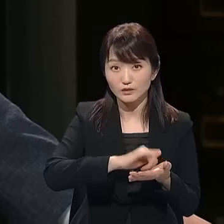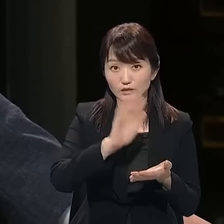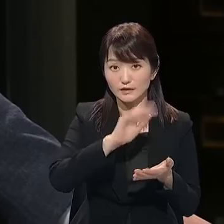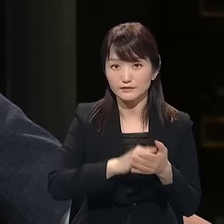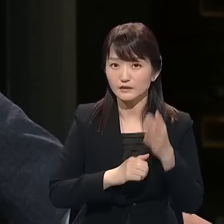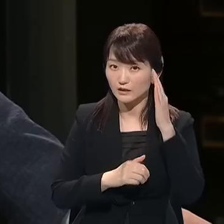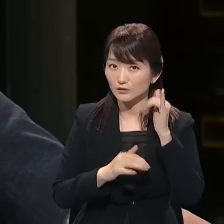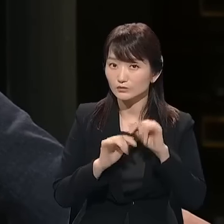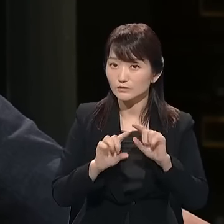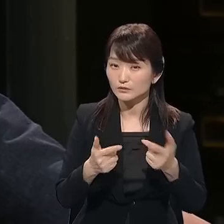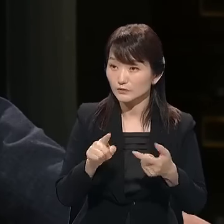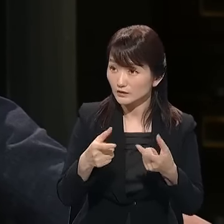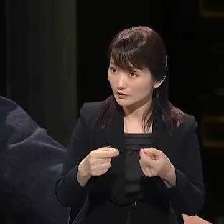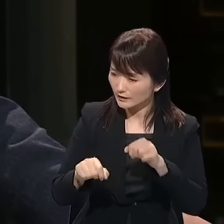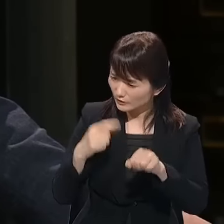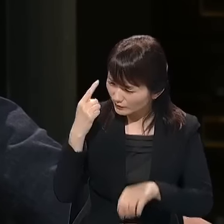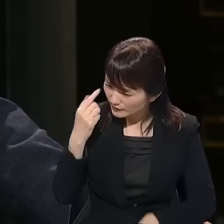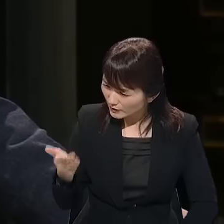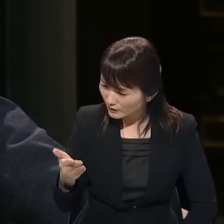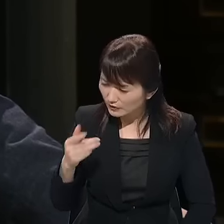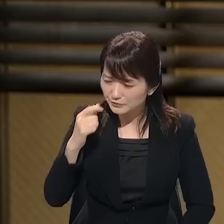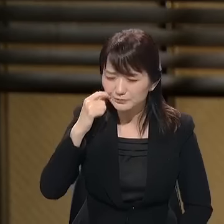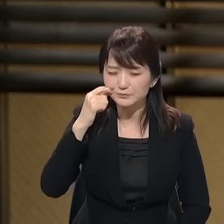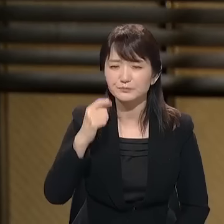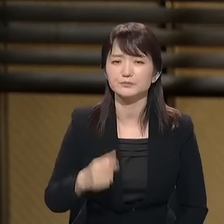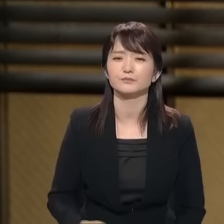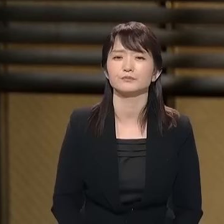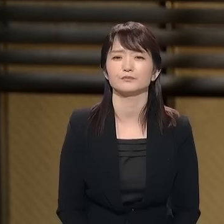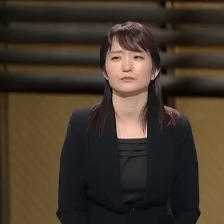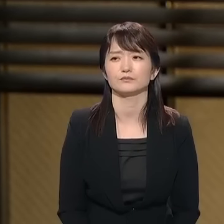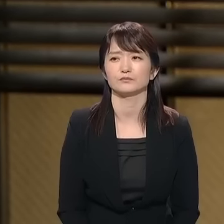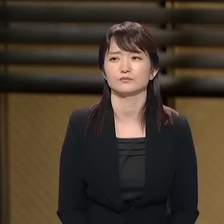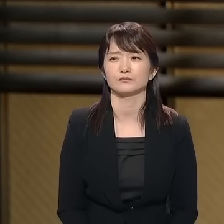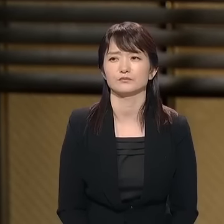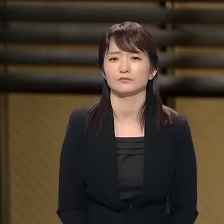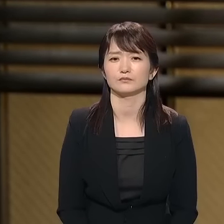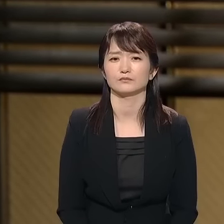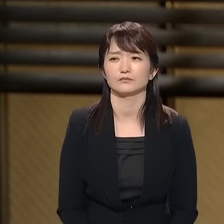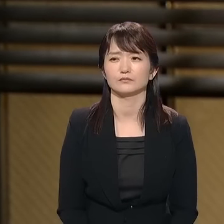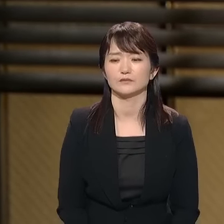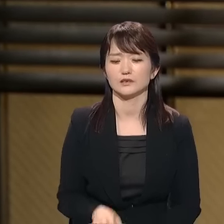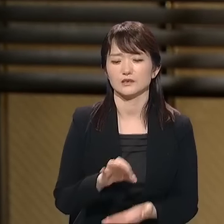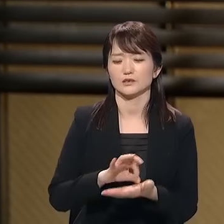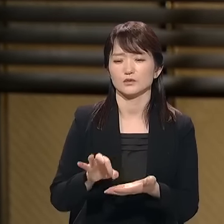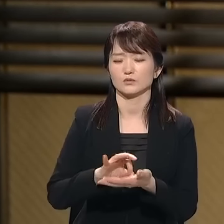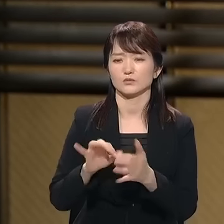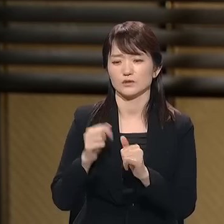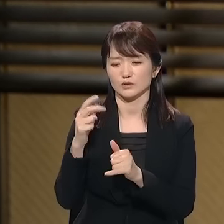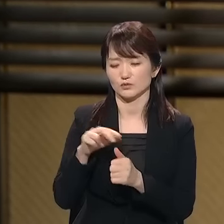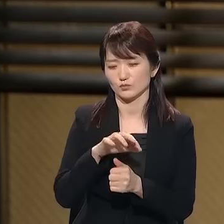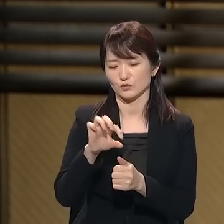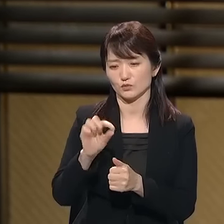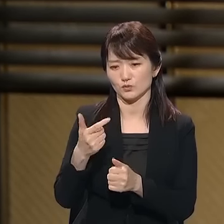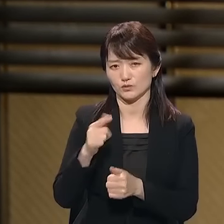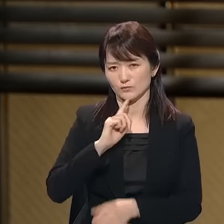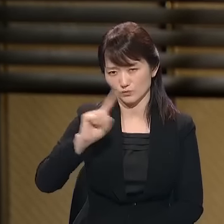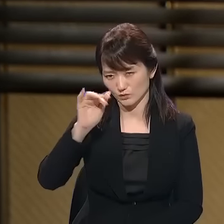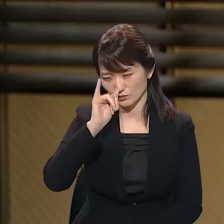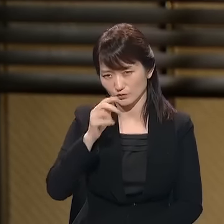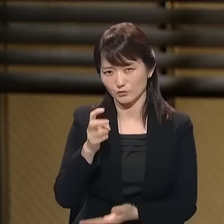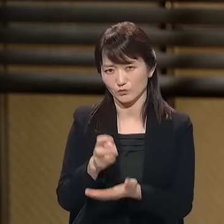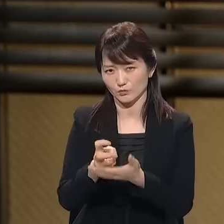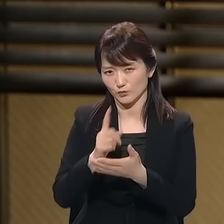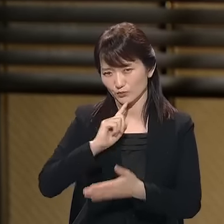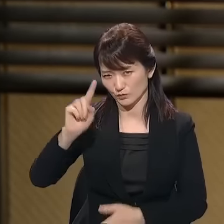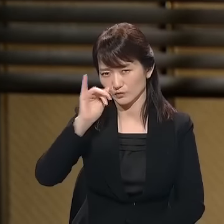한국 사람이었다면 과연 저렇게 했을 것이냐? 저렇게 못하죠. 저렇게 했다가는 뭐 소비자 보호원이라든지 여러 군데 신고를 할 수 있고 법적인 조치도 취할